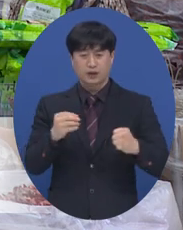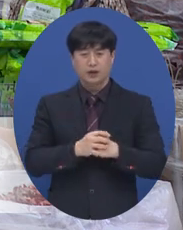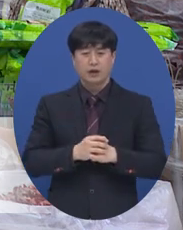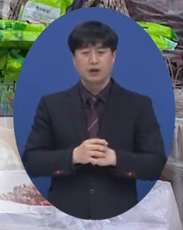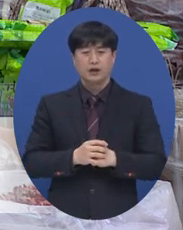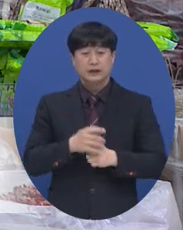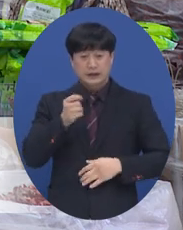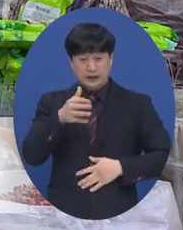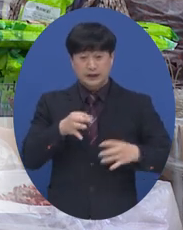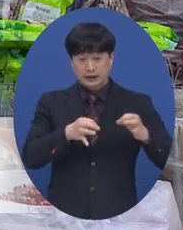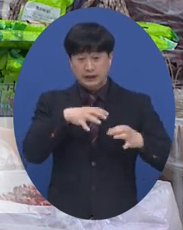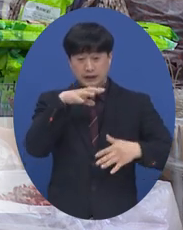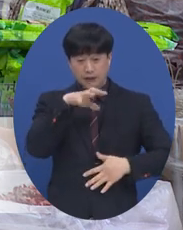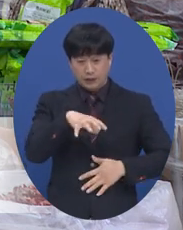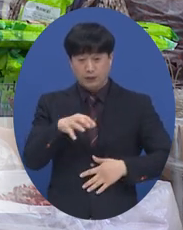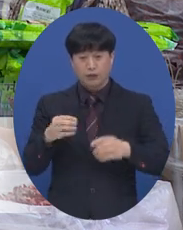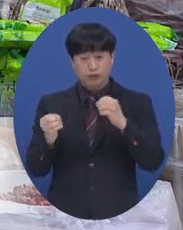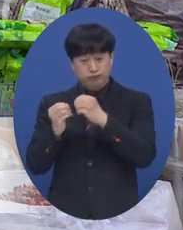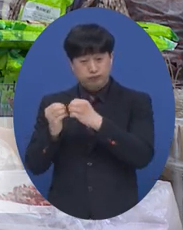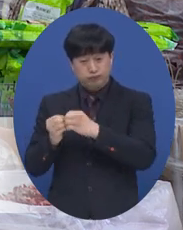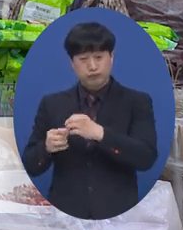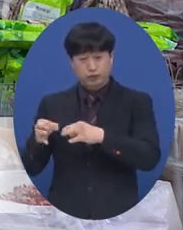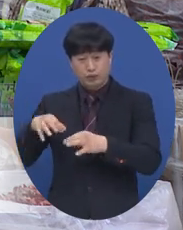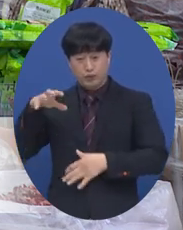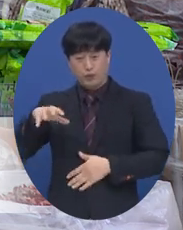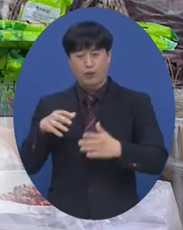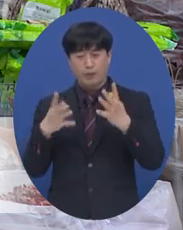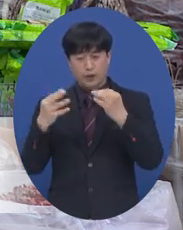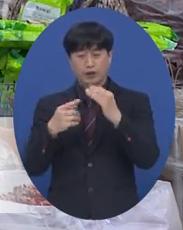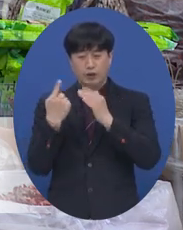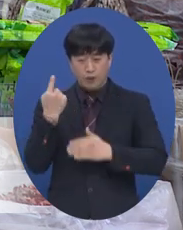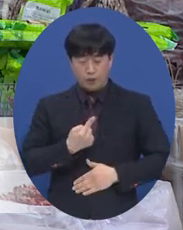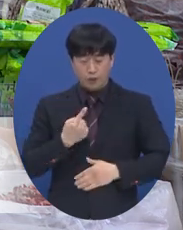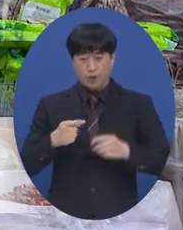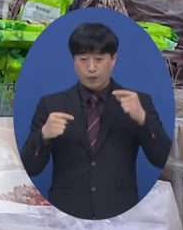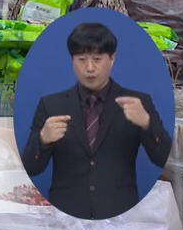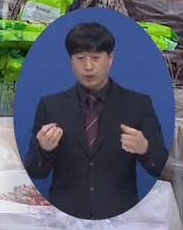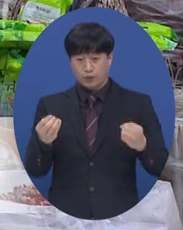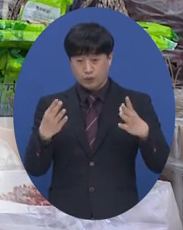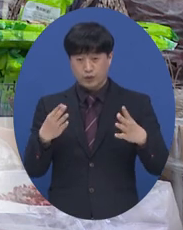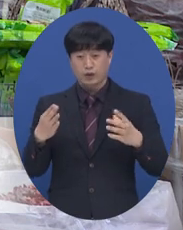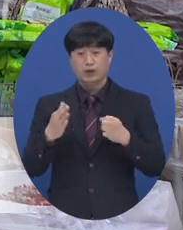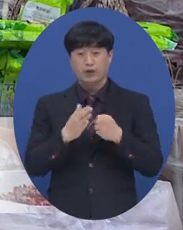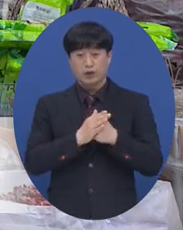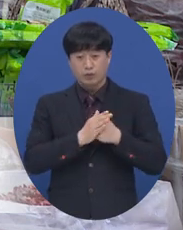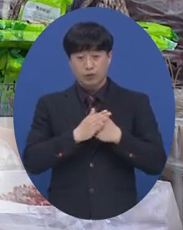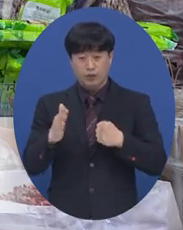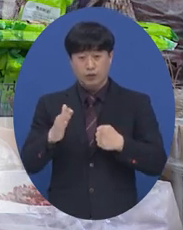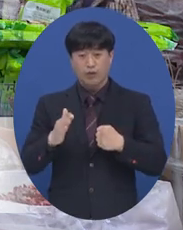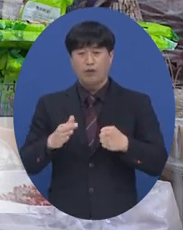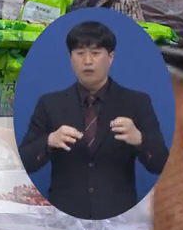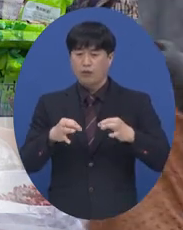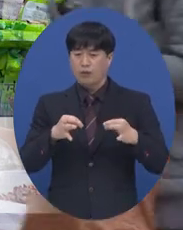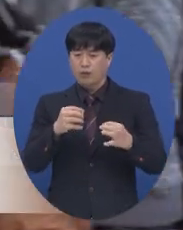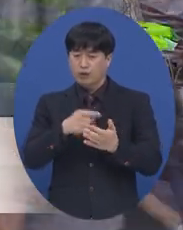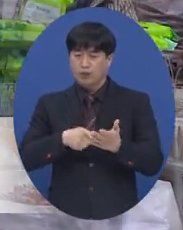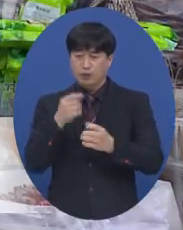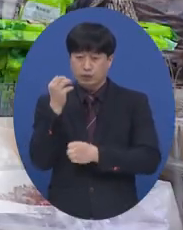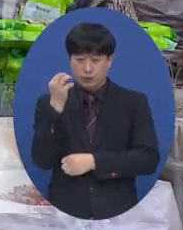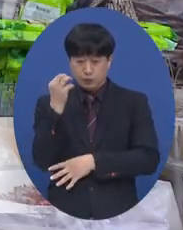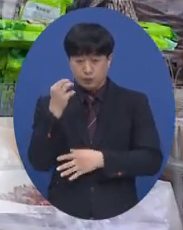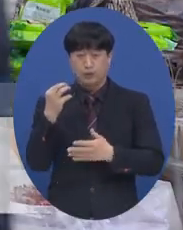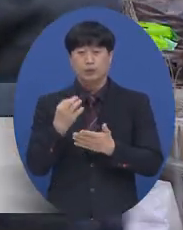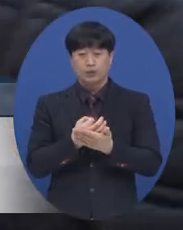그 쪼꼬만 산과 나 시장으로 많이 찾게 되고 문제 라 페 라 그런지 그래도 기본소득 때문이지 시장이 좀 붐비는 것 같아요